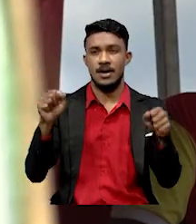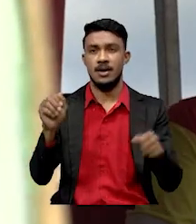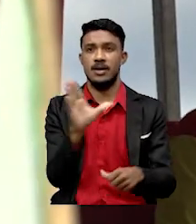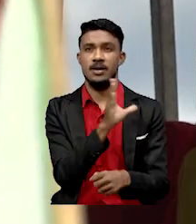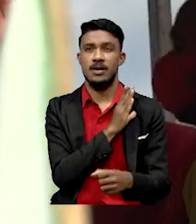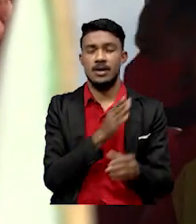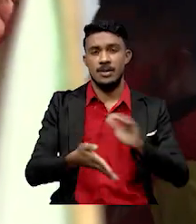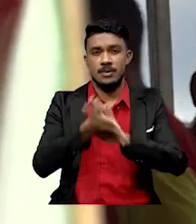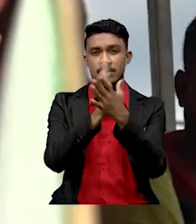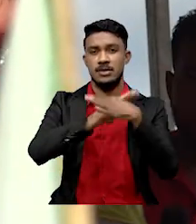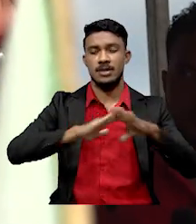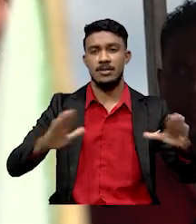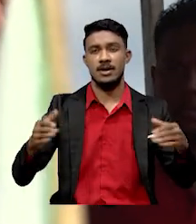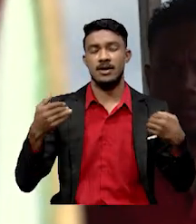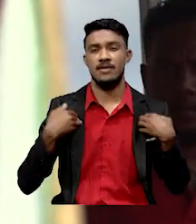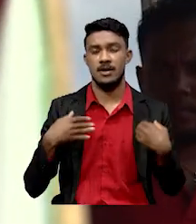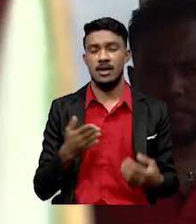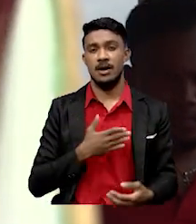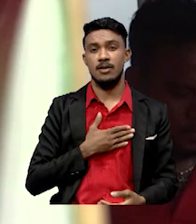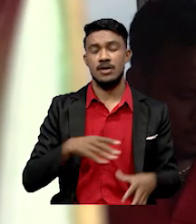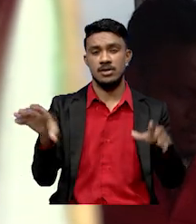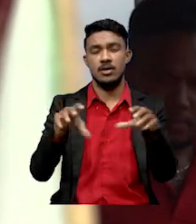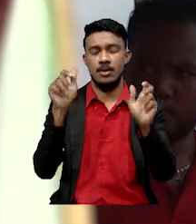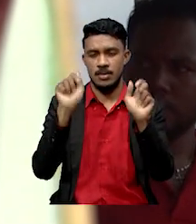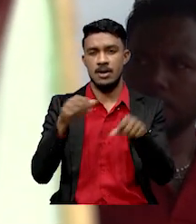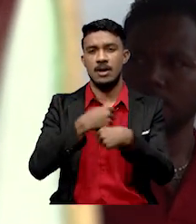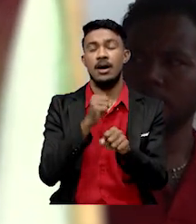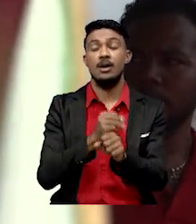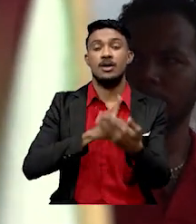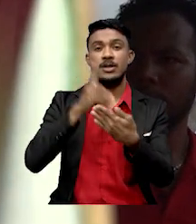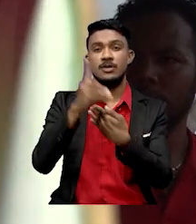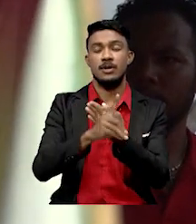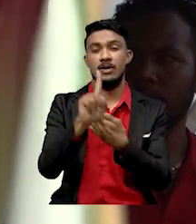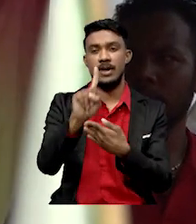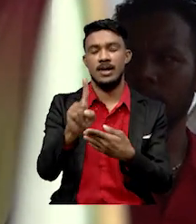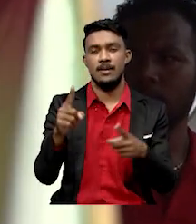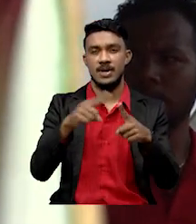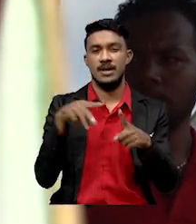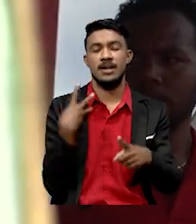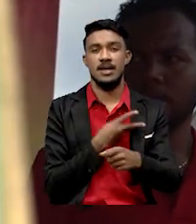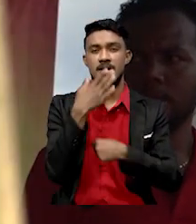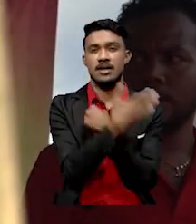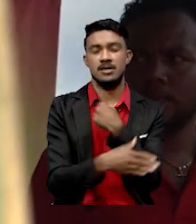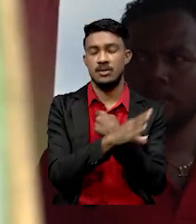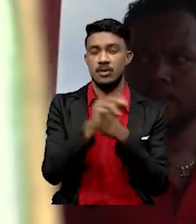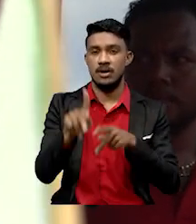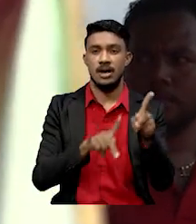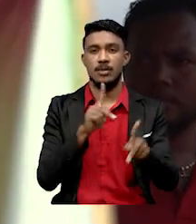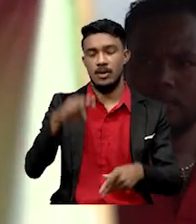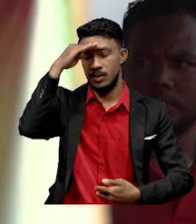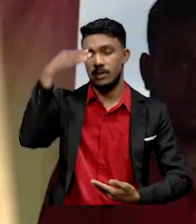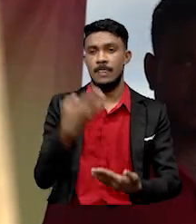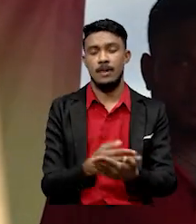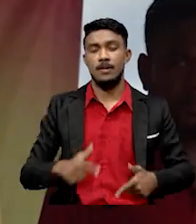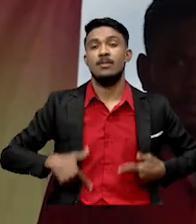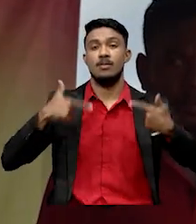paso estabilidade e ao nia mandato atu halau maso desenvolvimento ida baitania rai baitania povo ninia moris